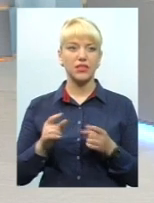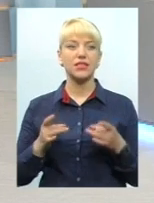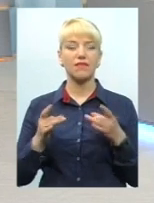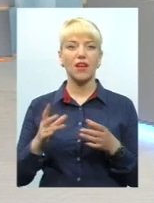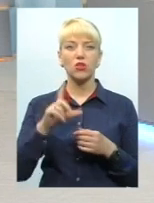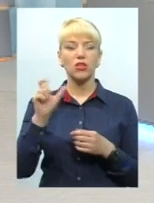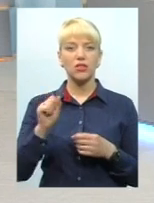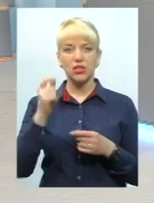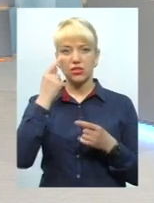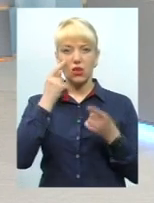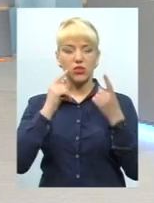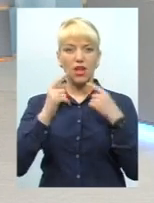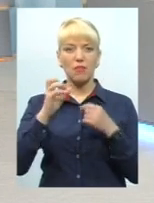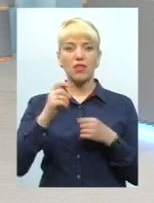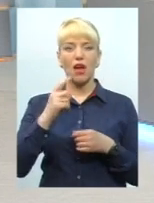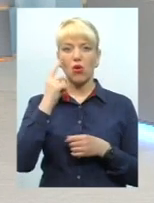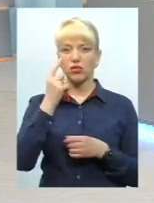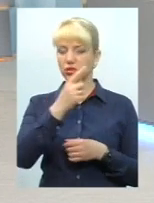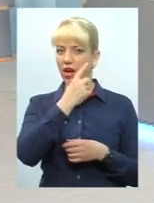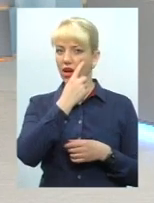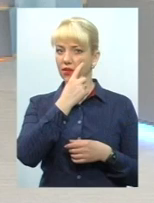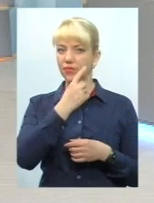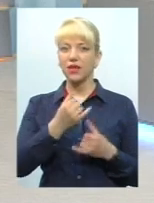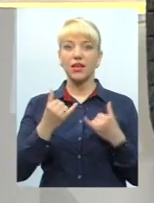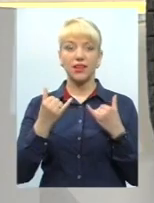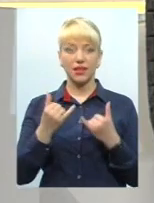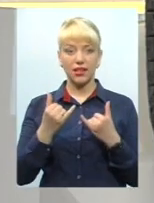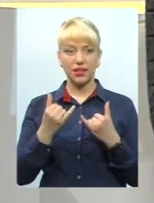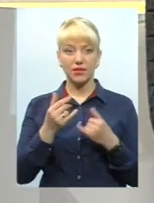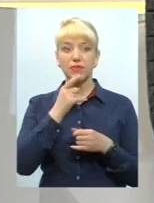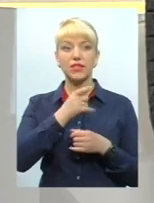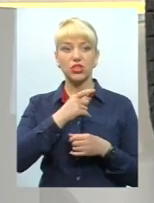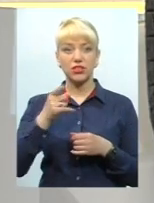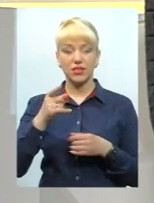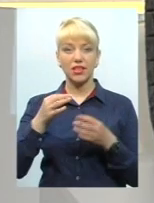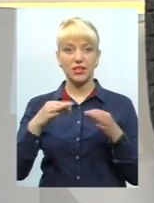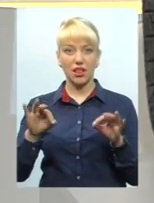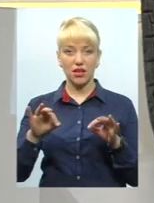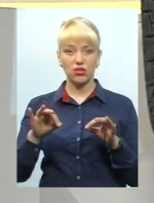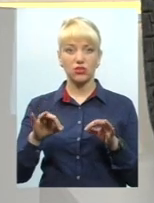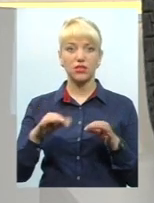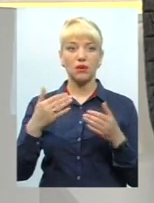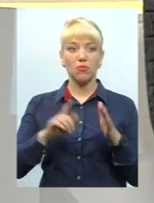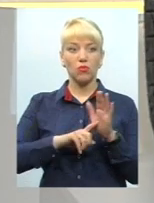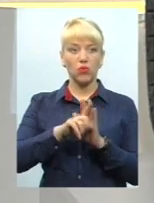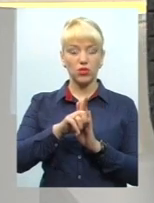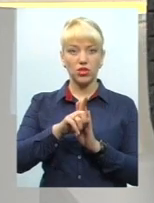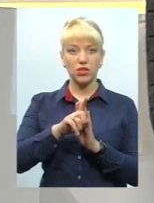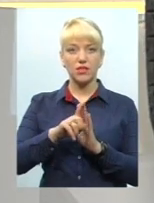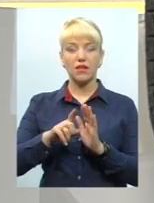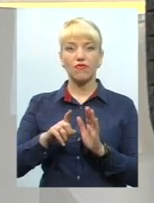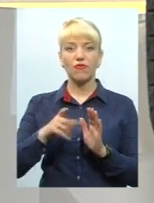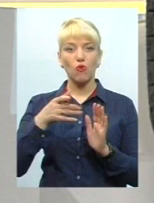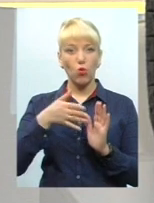очах. Нині ж все-таки за часи незалежності почала все-таки